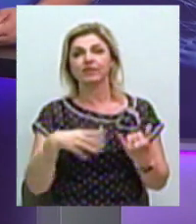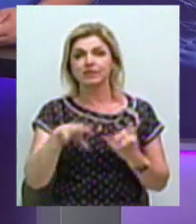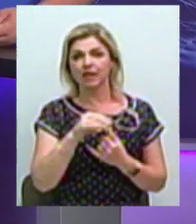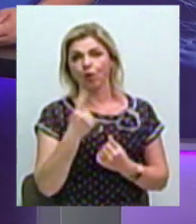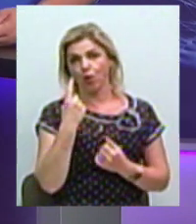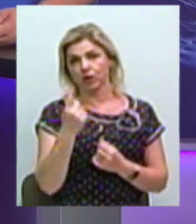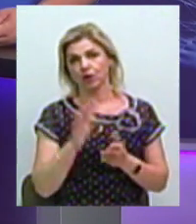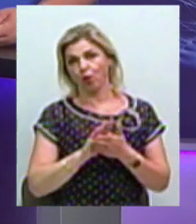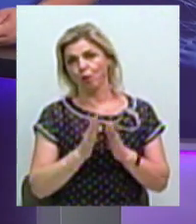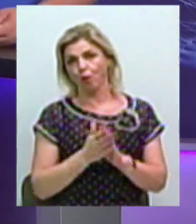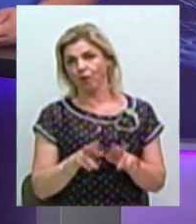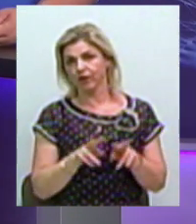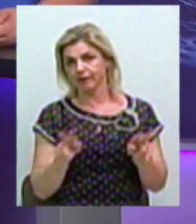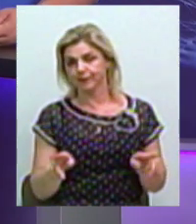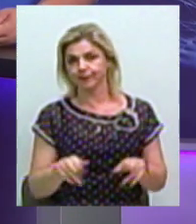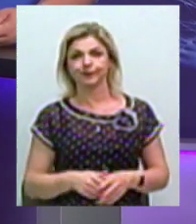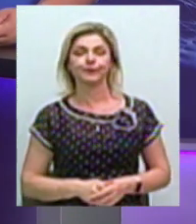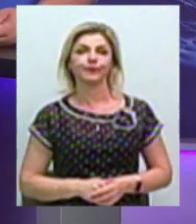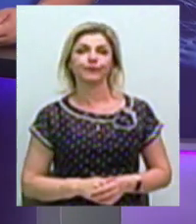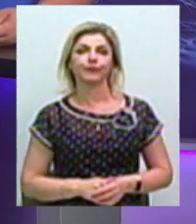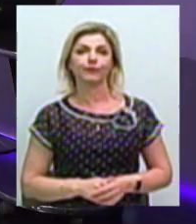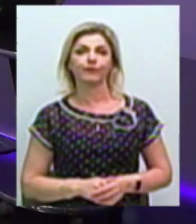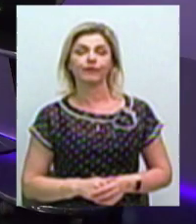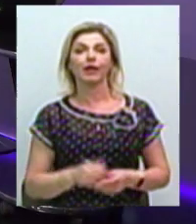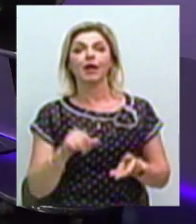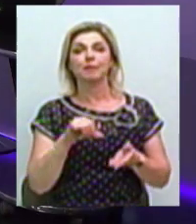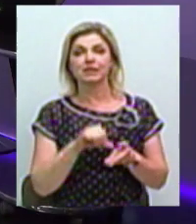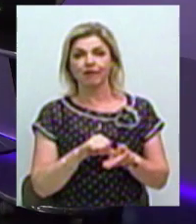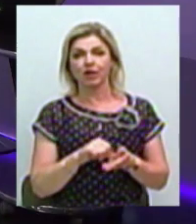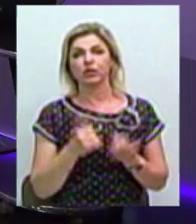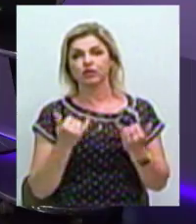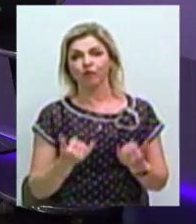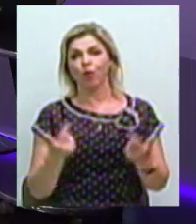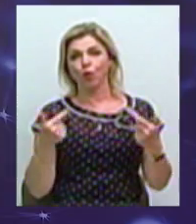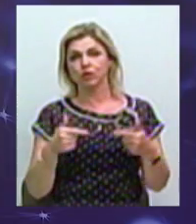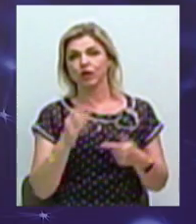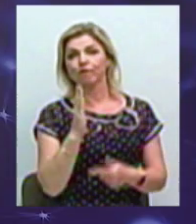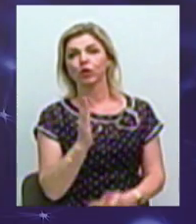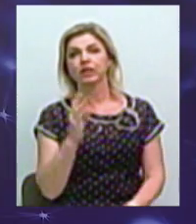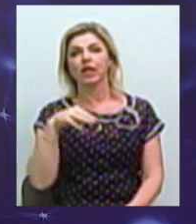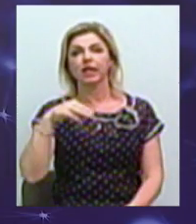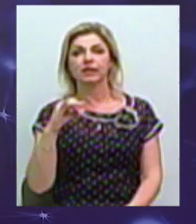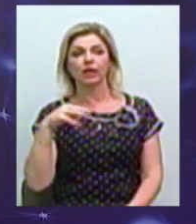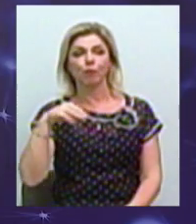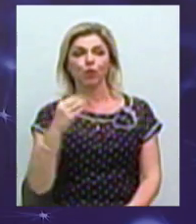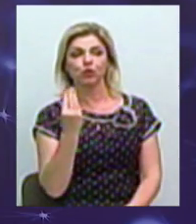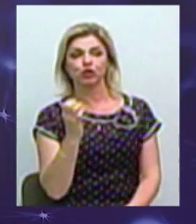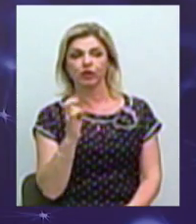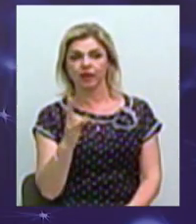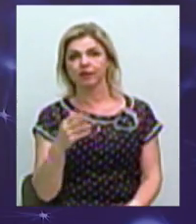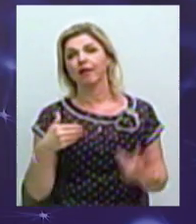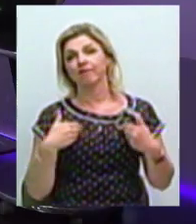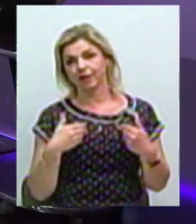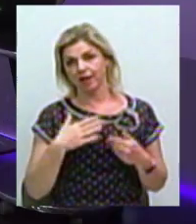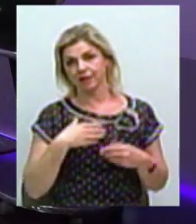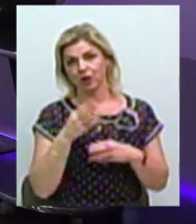однакові умови. І я представляю нашого сьогоднішнього гостя Володимира Тимошина. Вітаю вас у нашій студії. Вітаю. Дякую, що